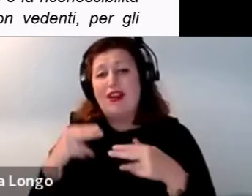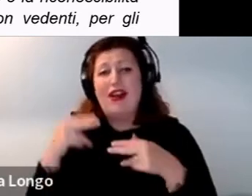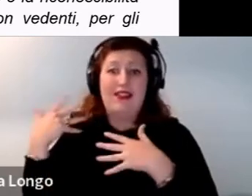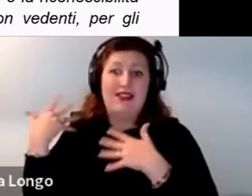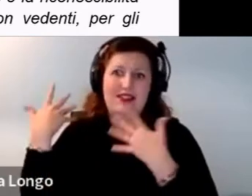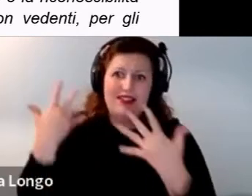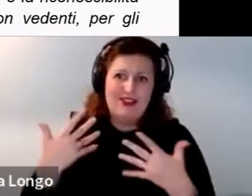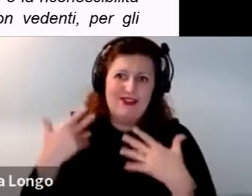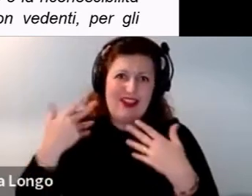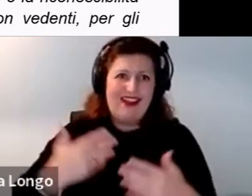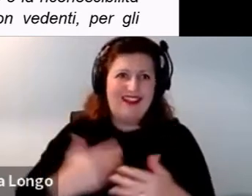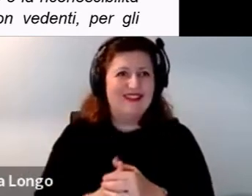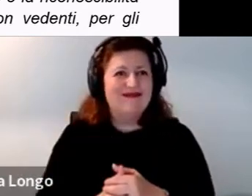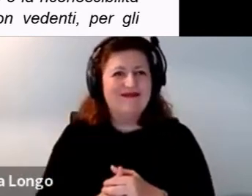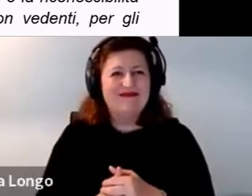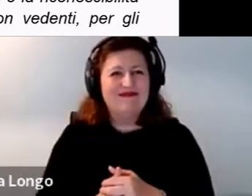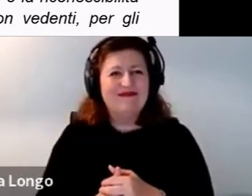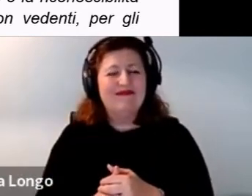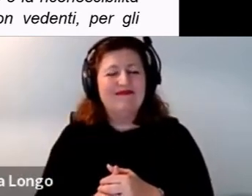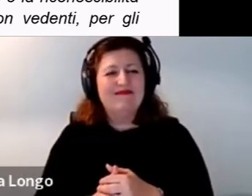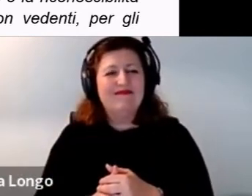decenni. Nel